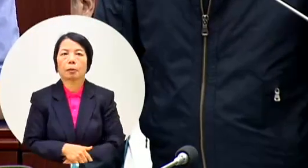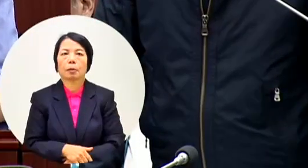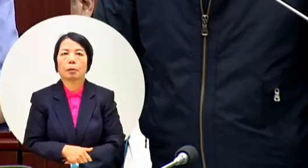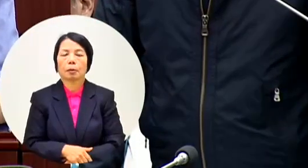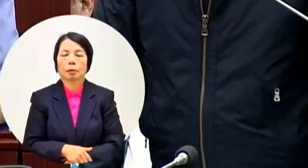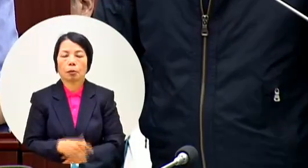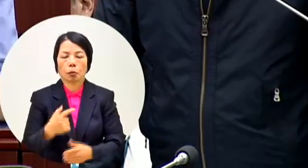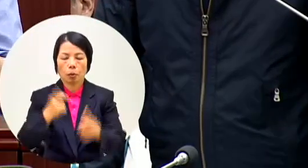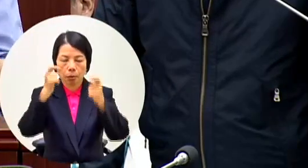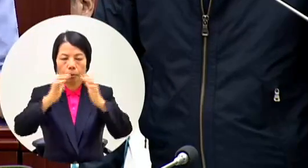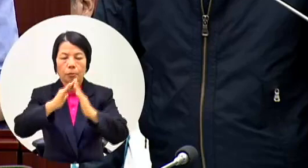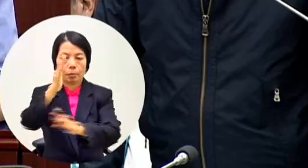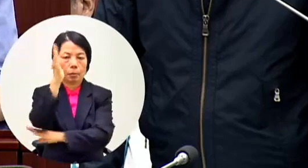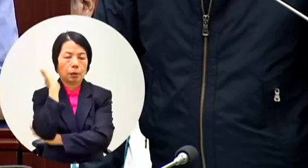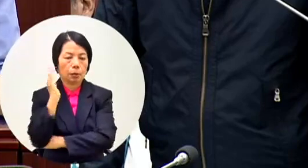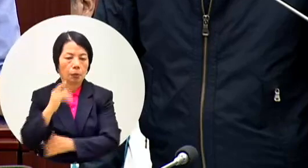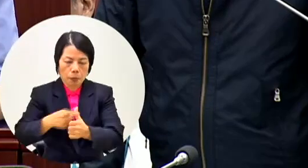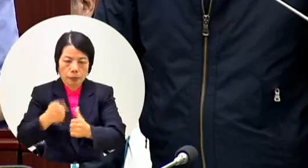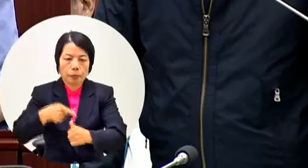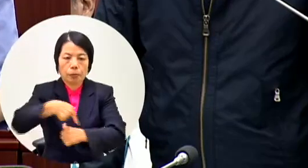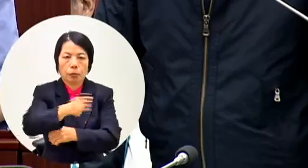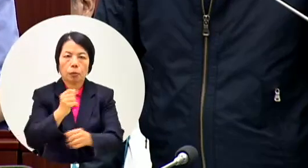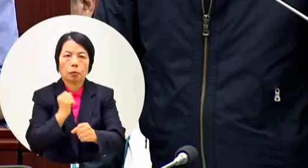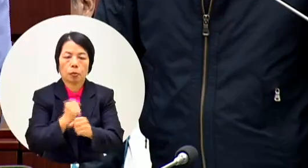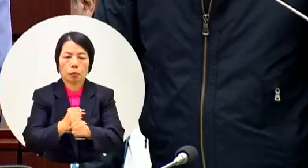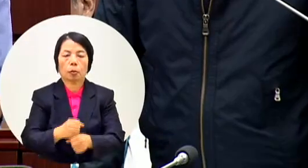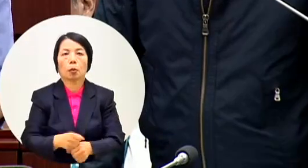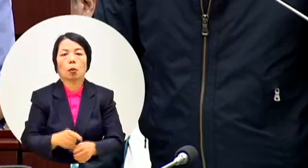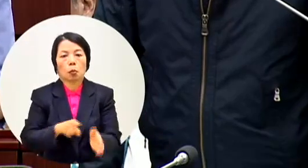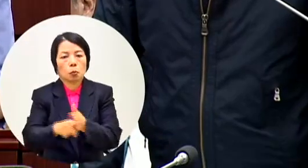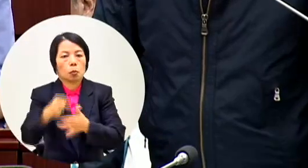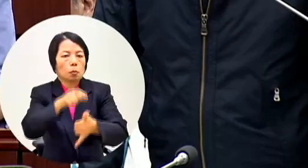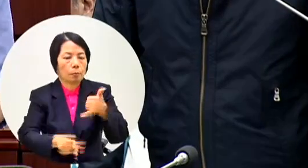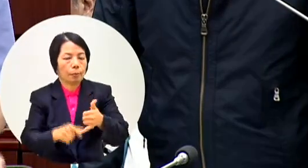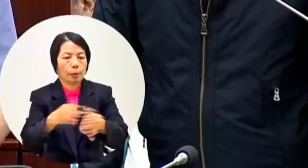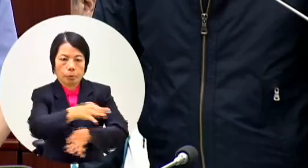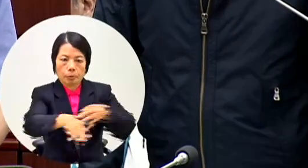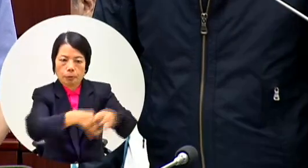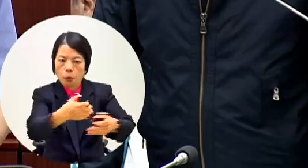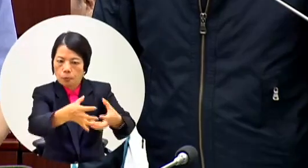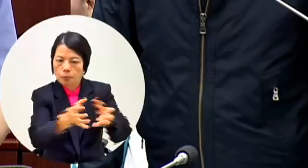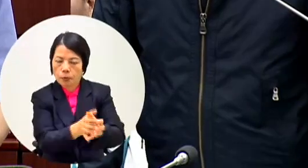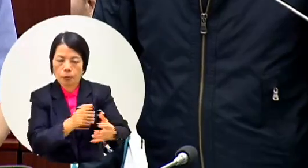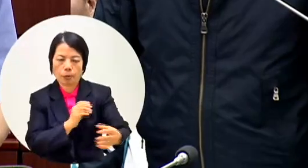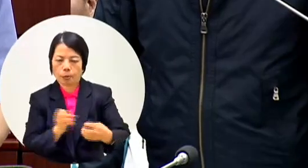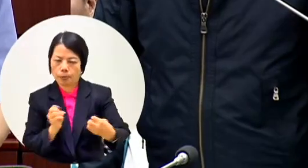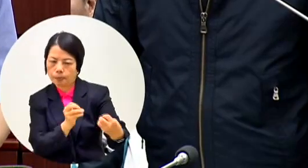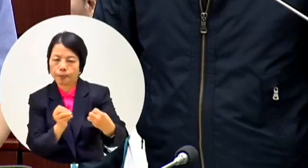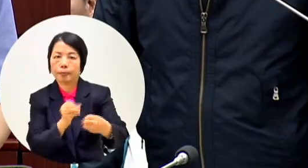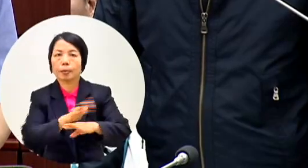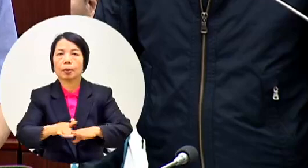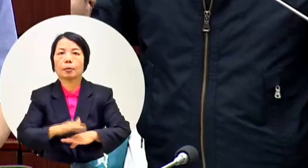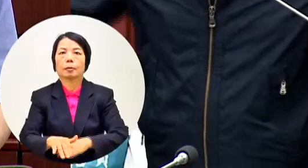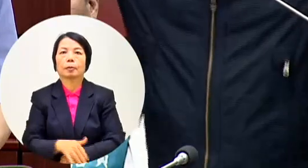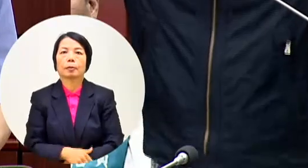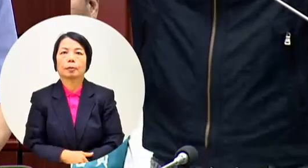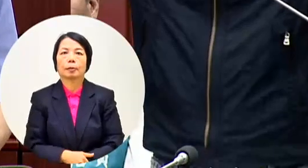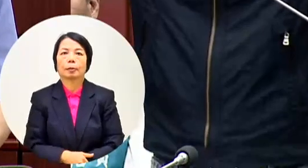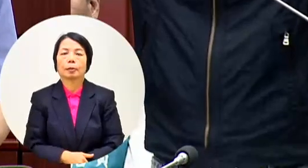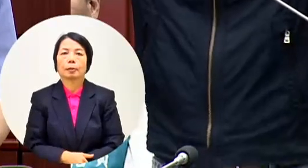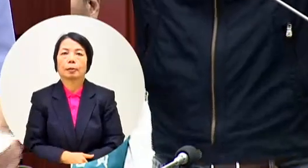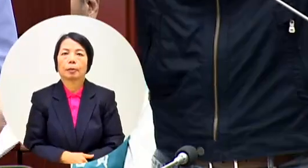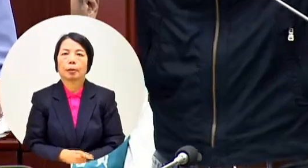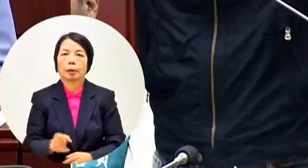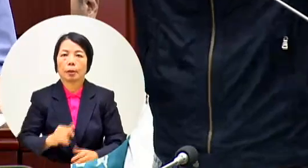情做一个专案，该跟经济部协调，我们会去协调，好不好？好。 经济部协调跟所谓市民协调是一同等